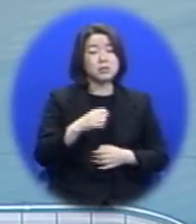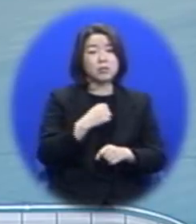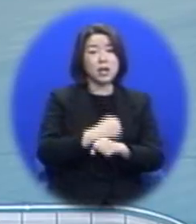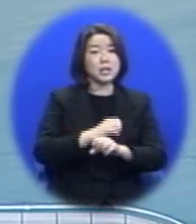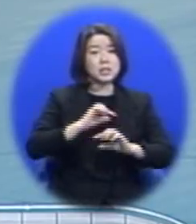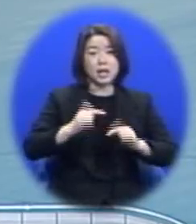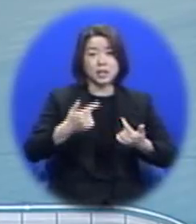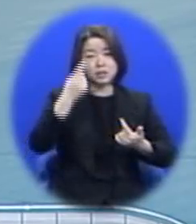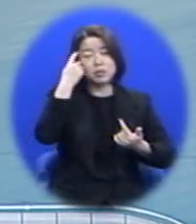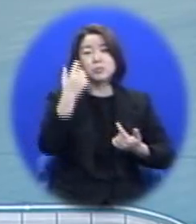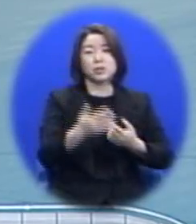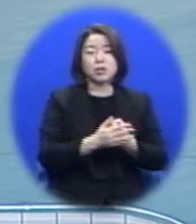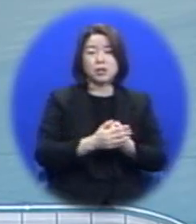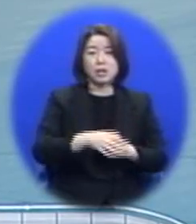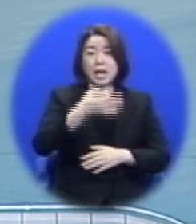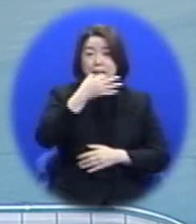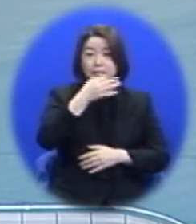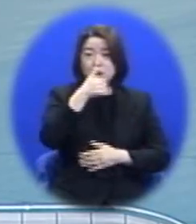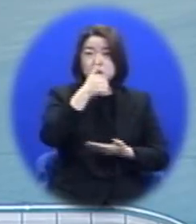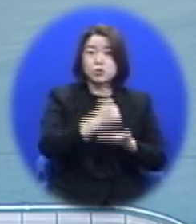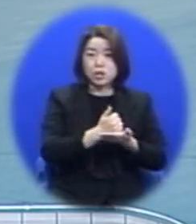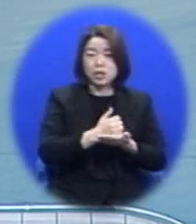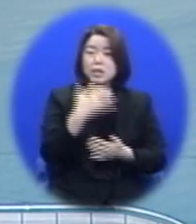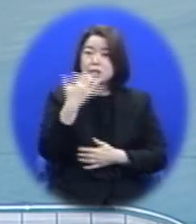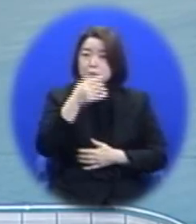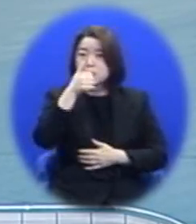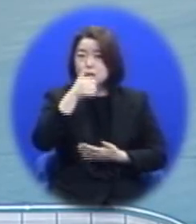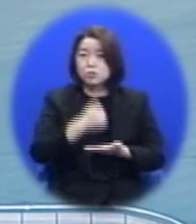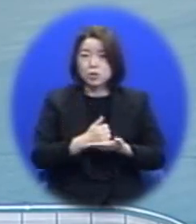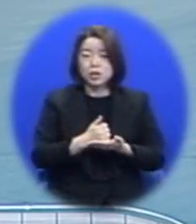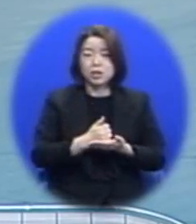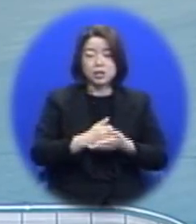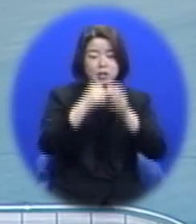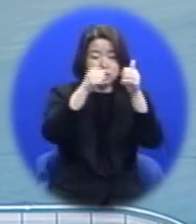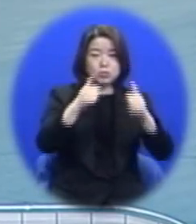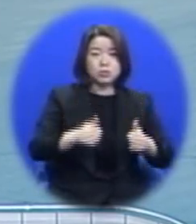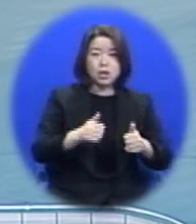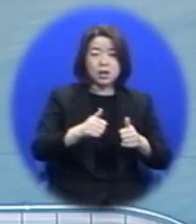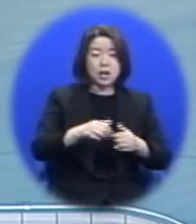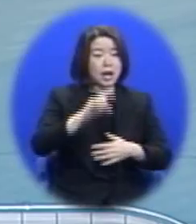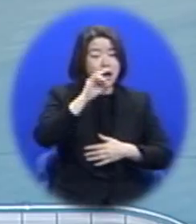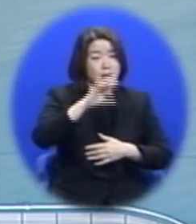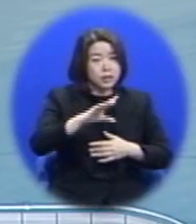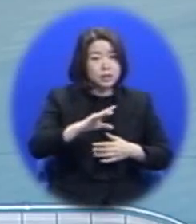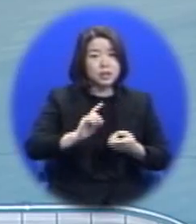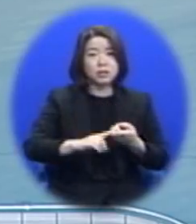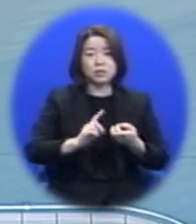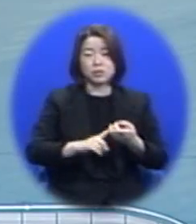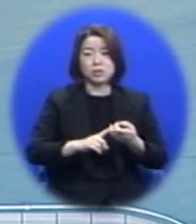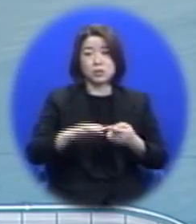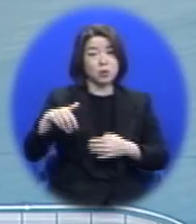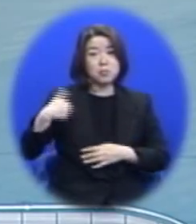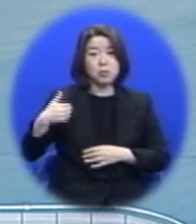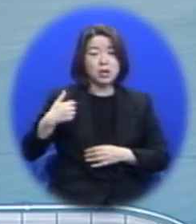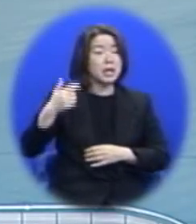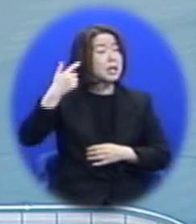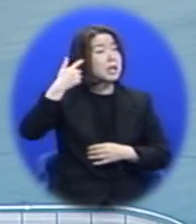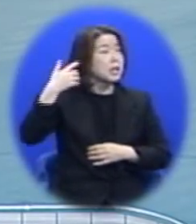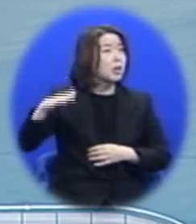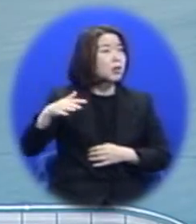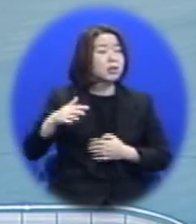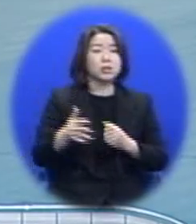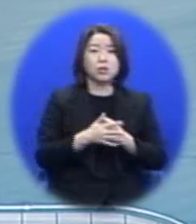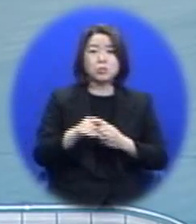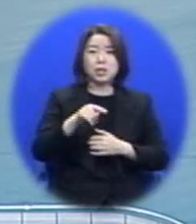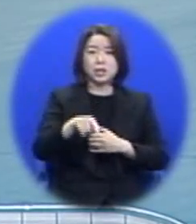겁니까? 탐심이 죄라는 걸, 음란이 죄라는 걸, 우상숭배하면 안 된다는 걸 몰라서 들어본 적이 없어서